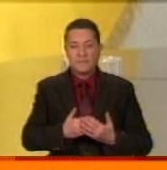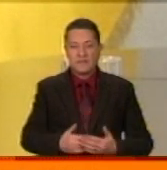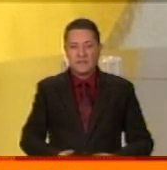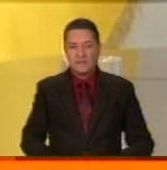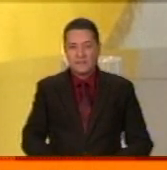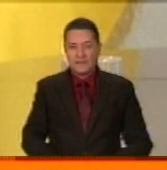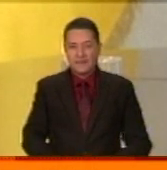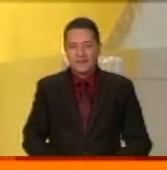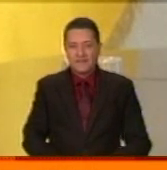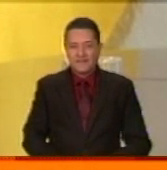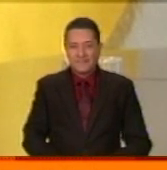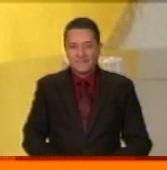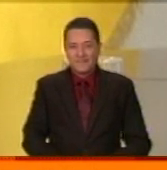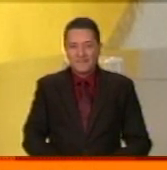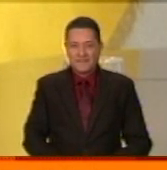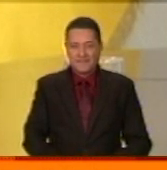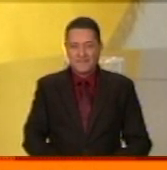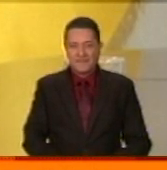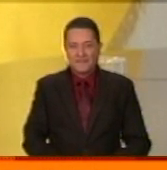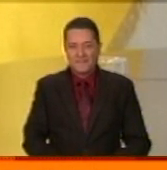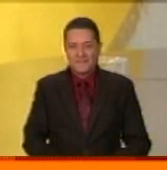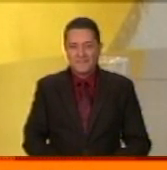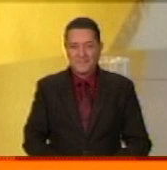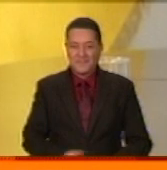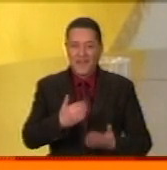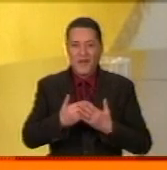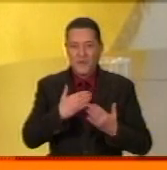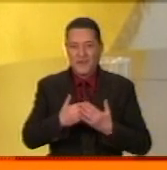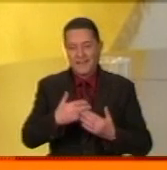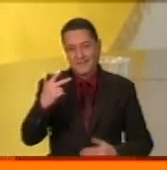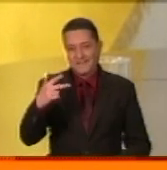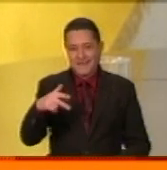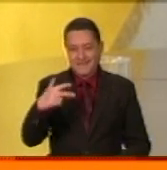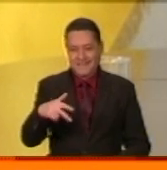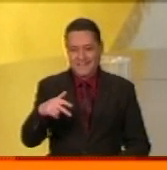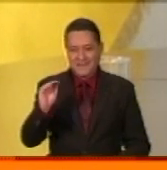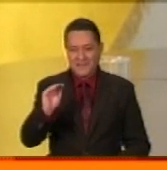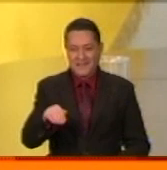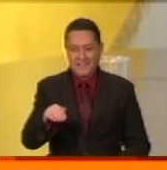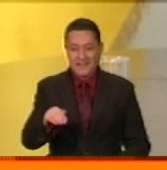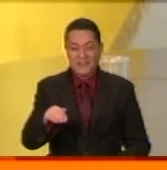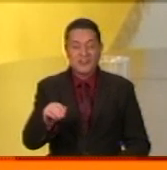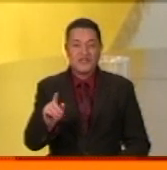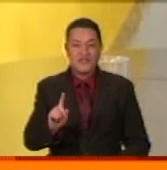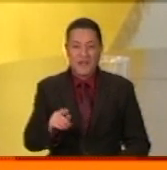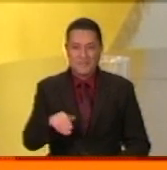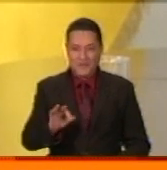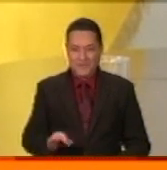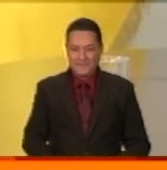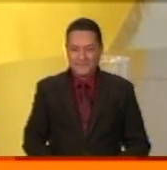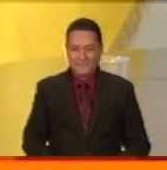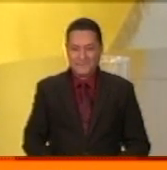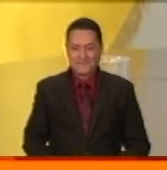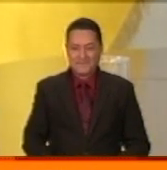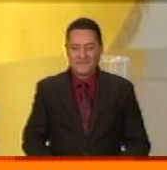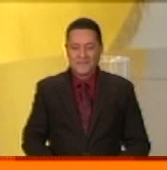30 тысяч с чем-то. А у меня здесь